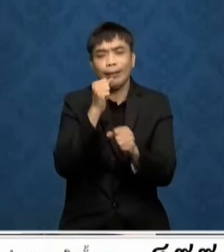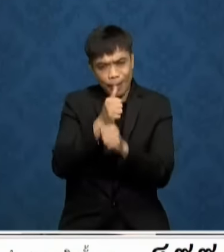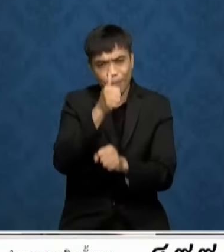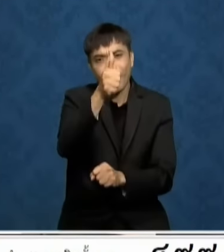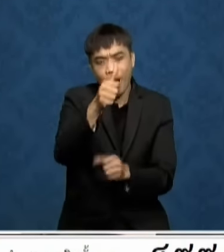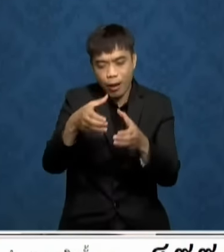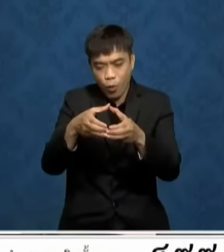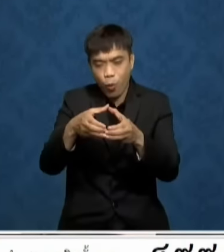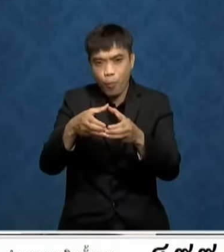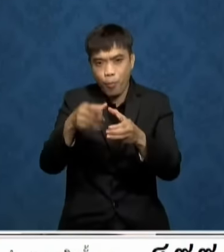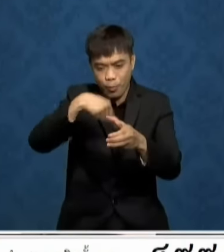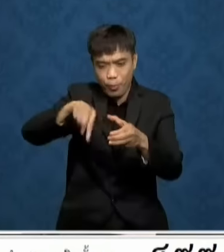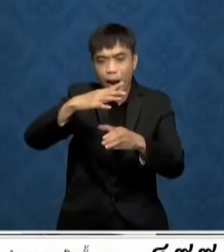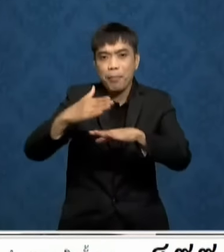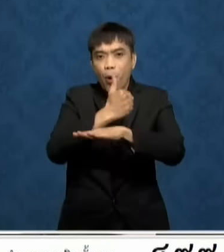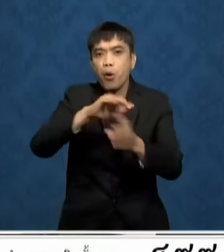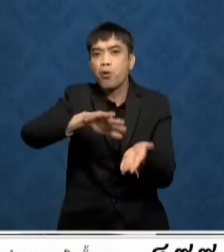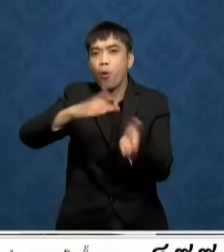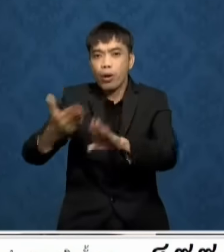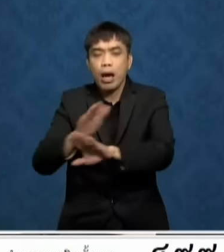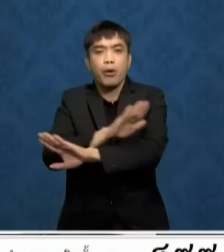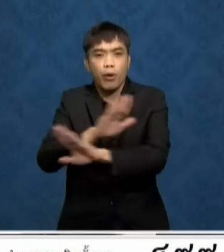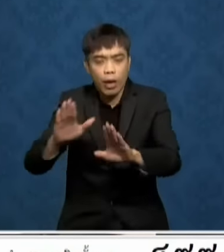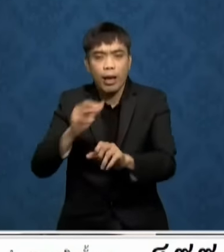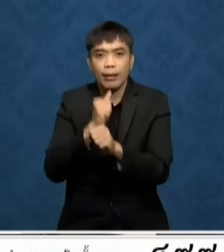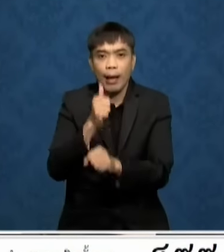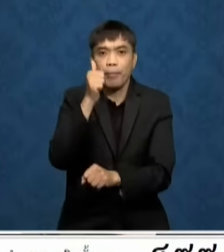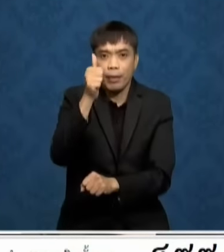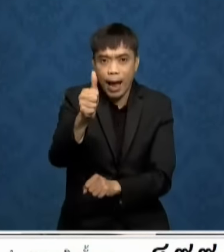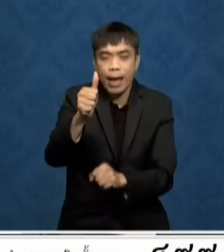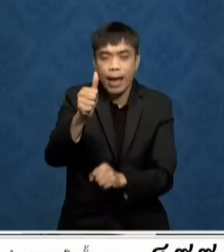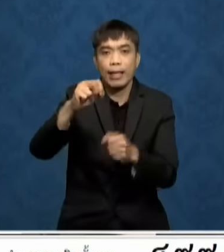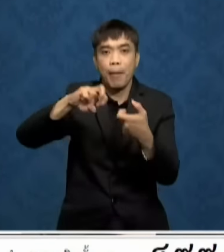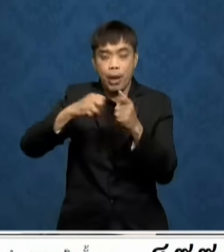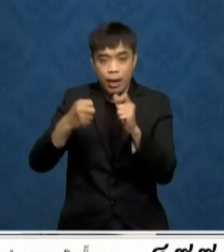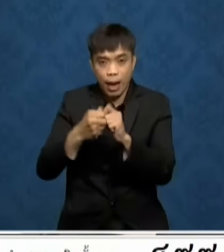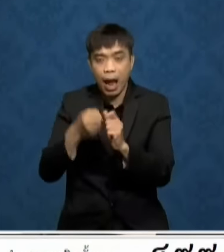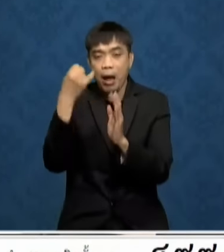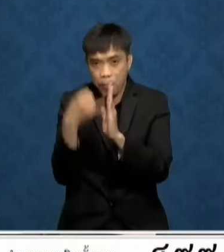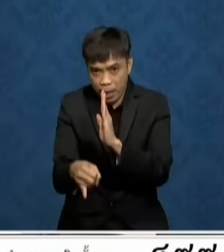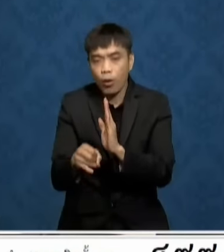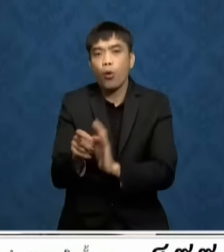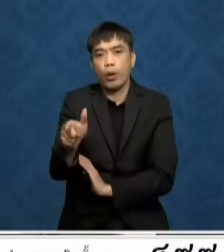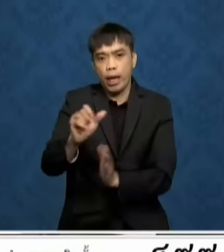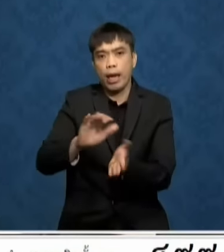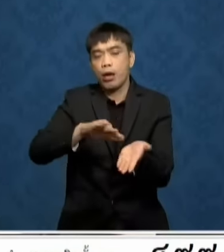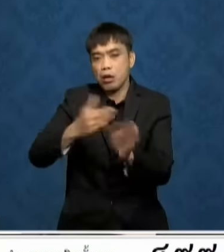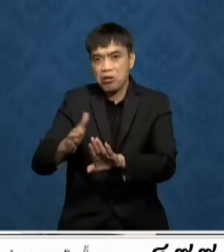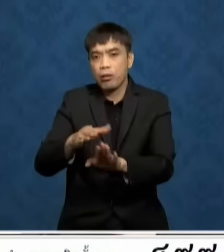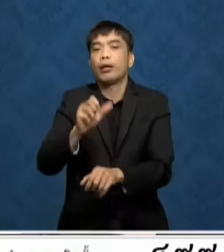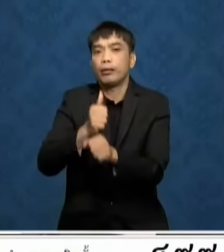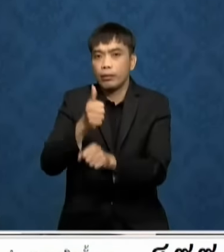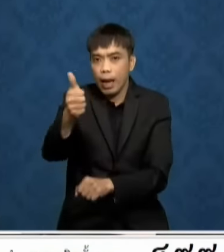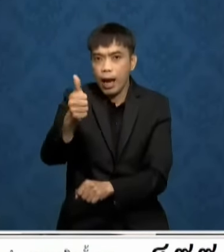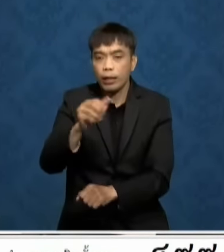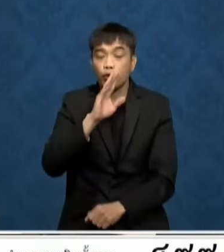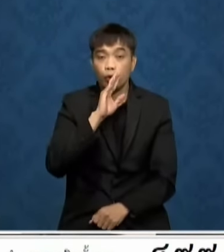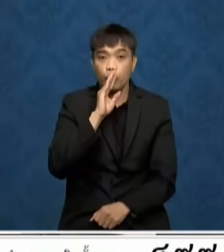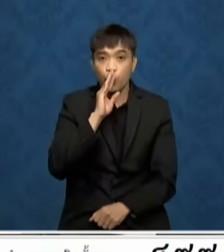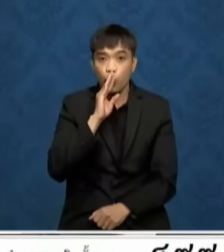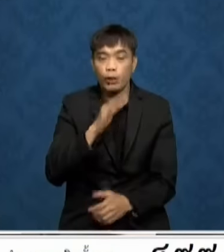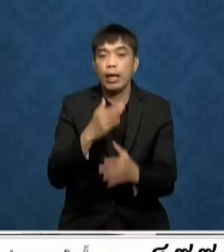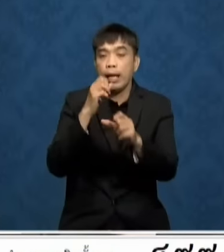ใต้เงื่อนไขที่เป็นไปเพื่อปกป้องสิทธิหรือเสรีภาพที่ใหญ่กว่าเช่นการใช้เสรีภาพทางการเมืองเพื่อทำลายระบบ